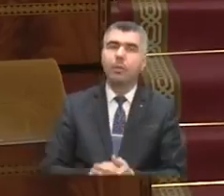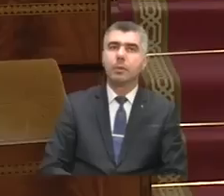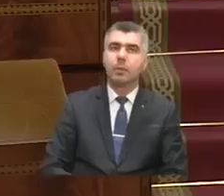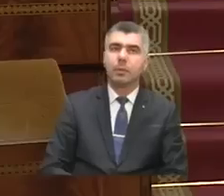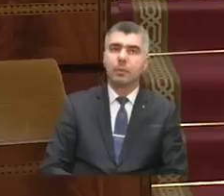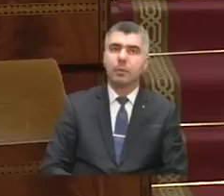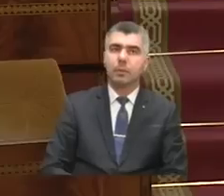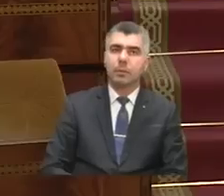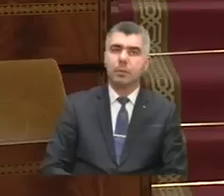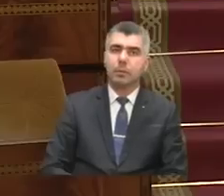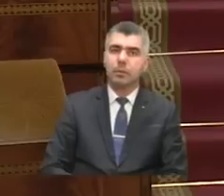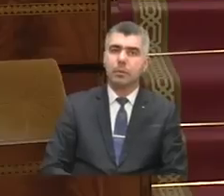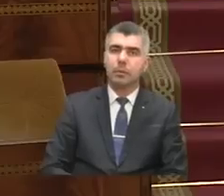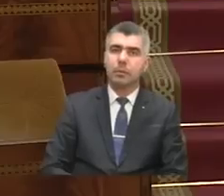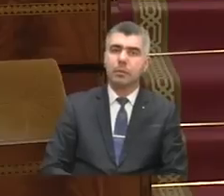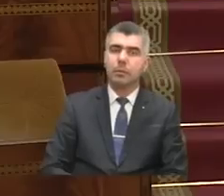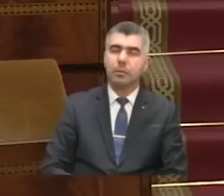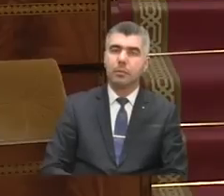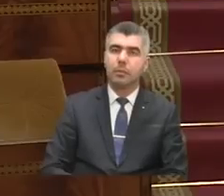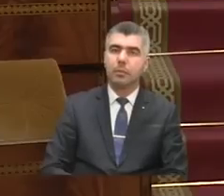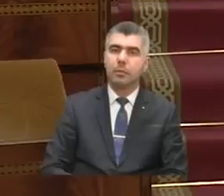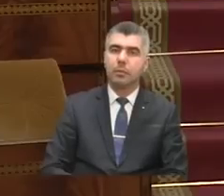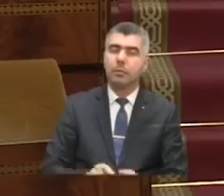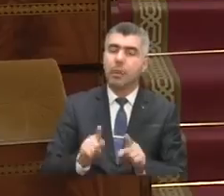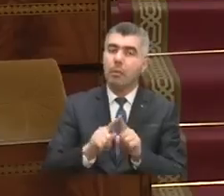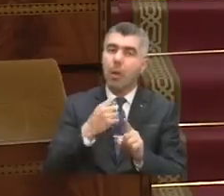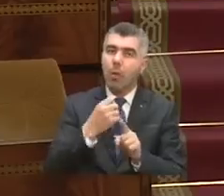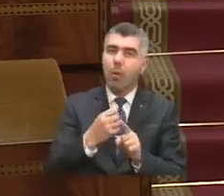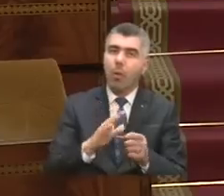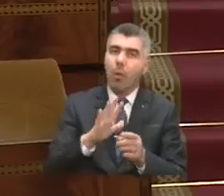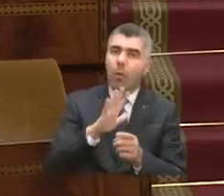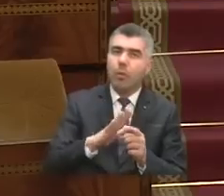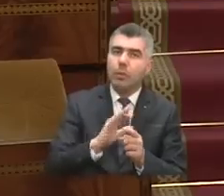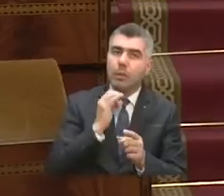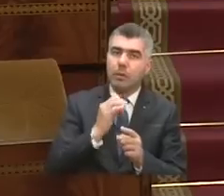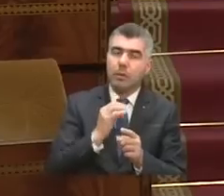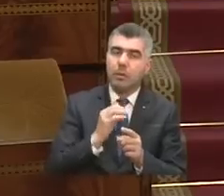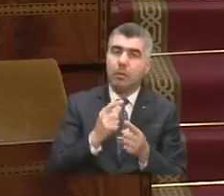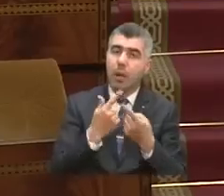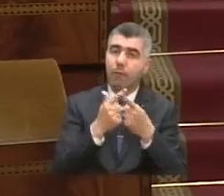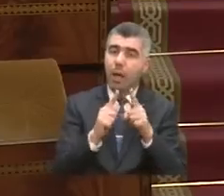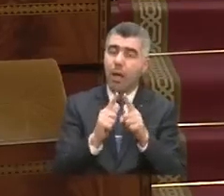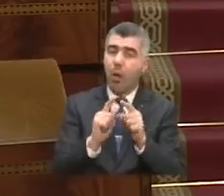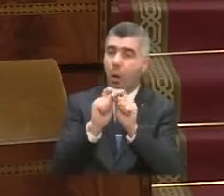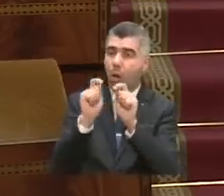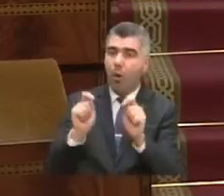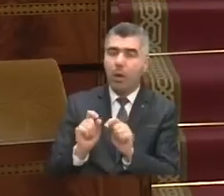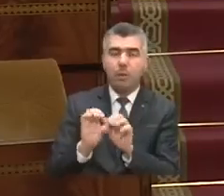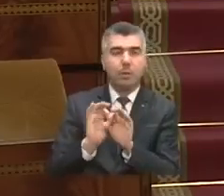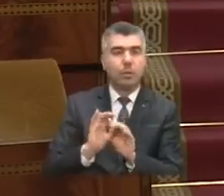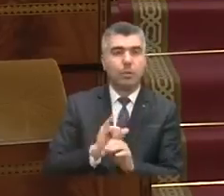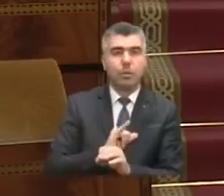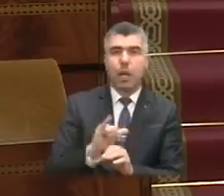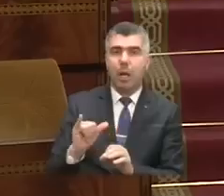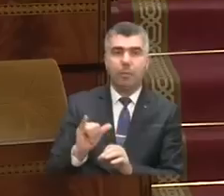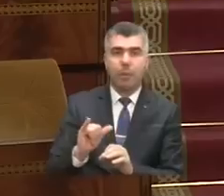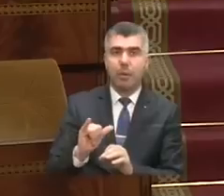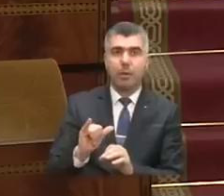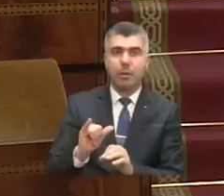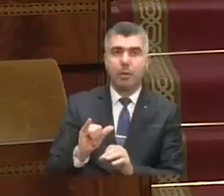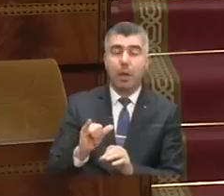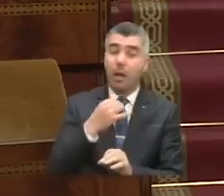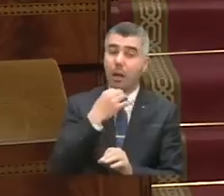ونرجعوها منطقة غاب مجتمع بدائي واللي عجبته شي حاجة يديرها في القرن 21؟